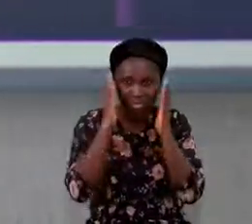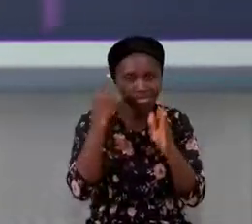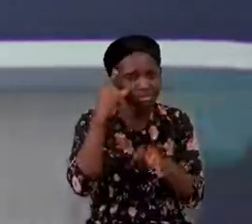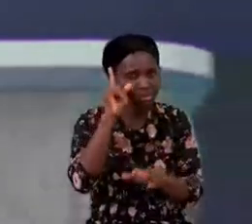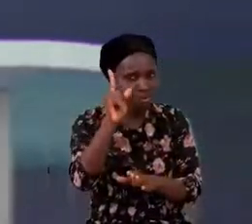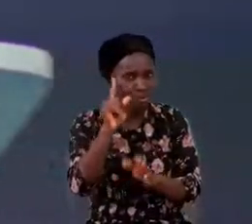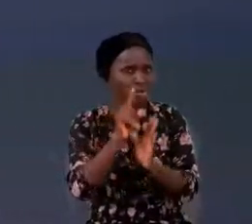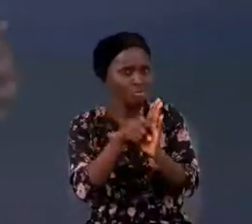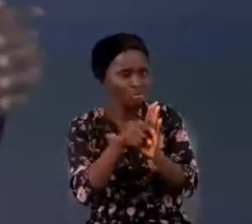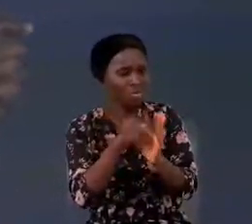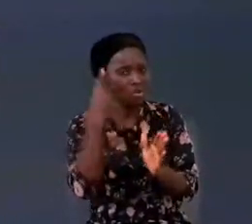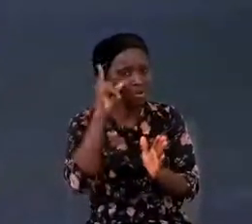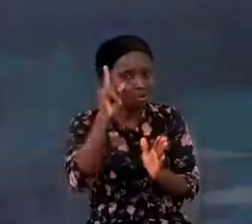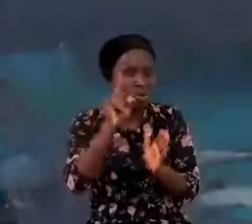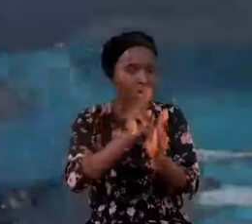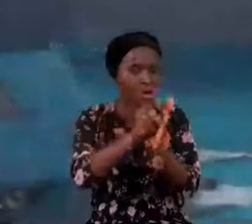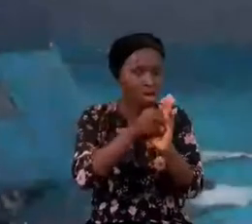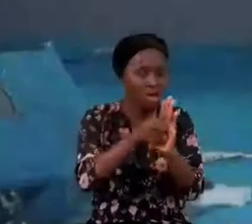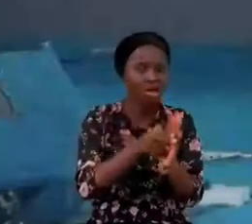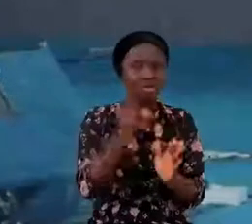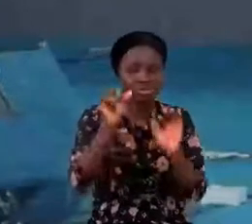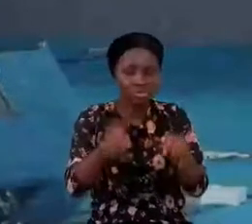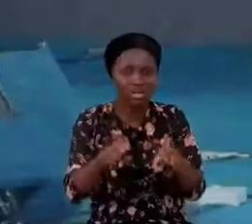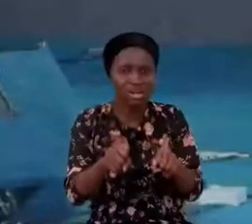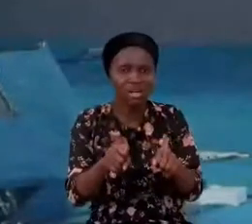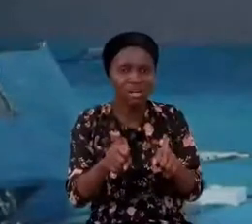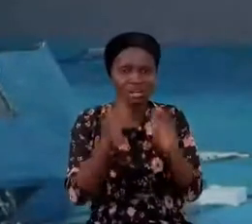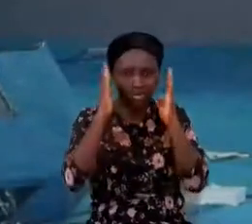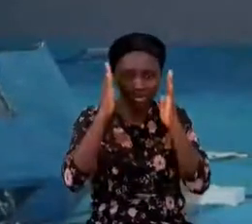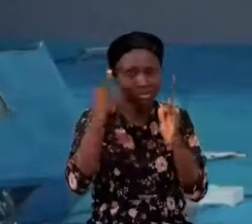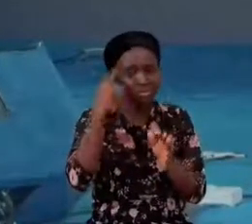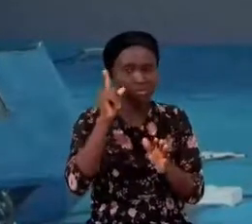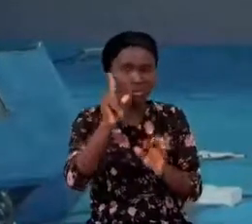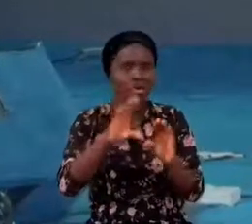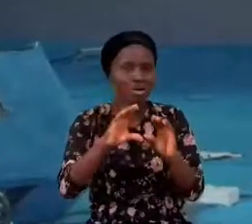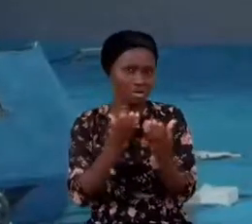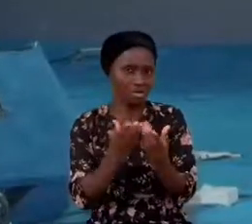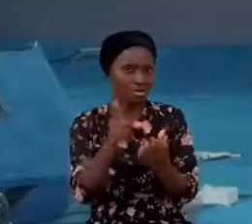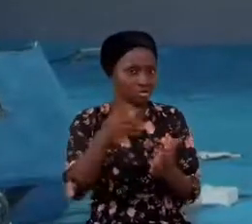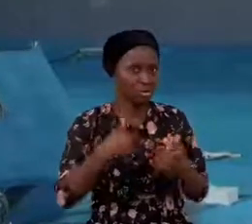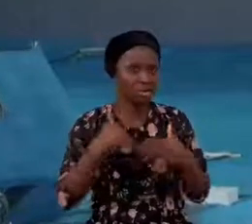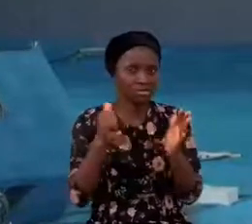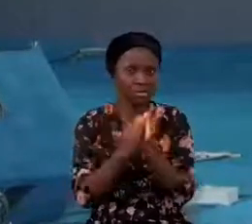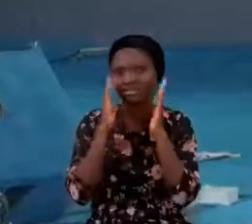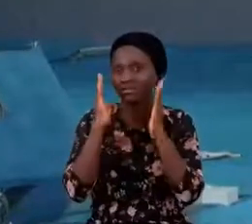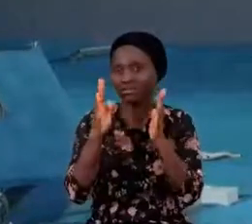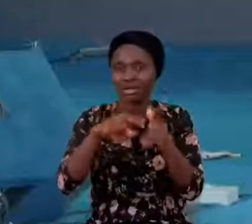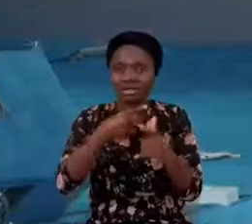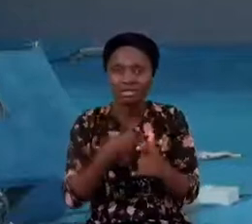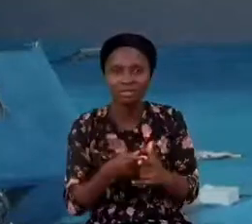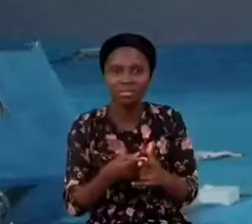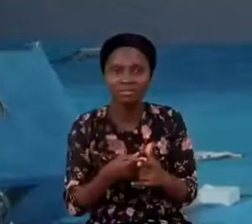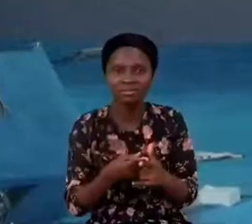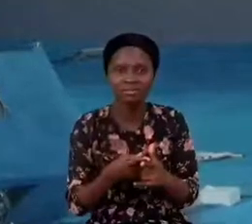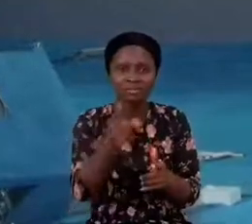as cette focalisation, concentration, son cœur, son esprit est